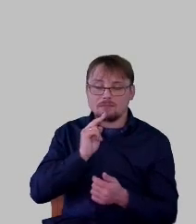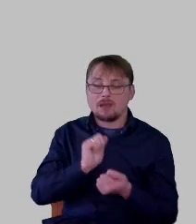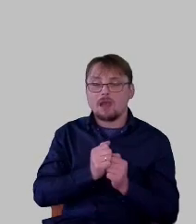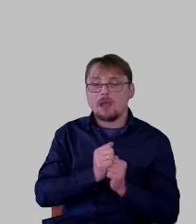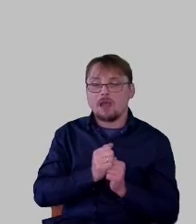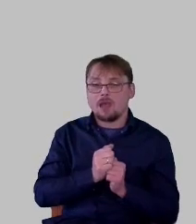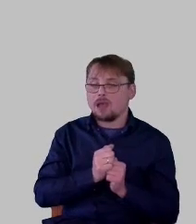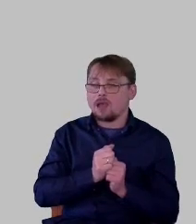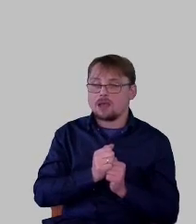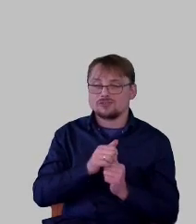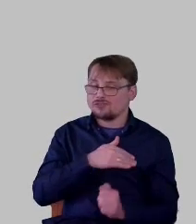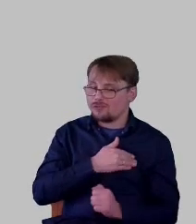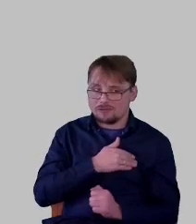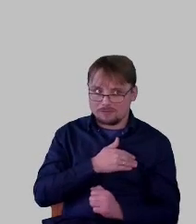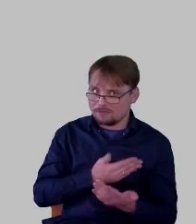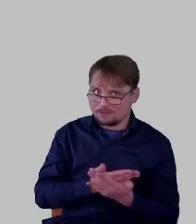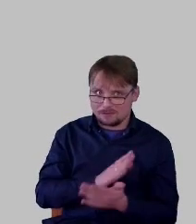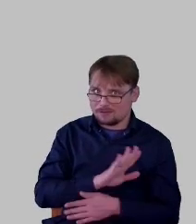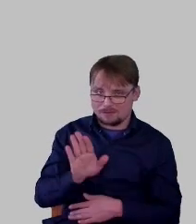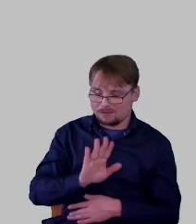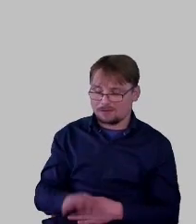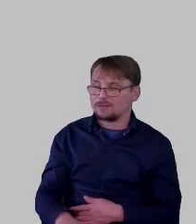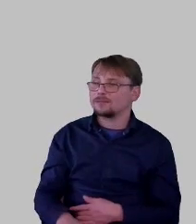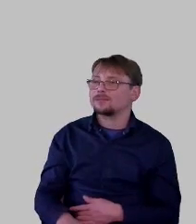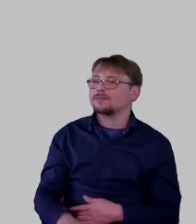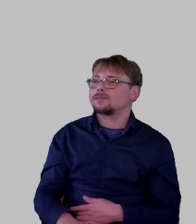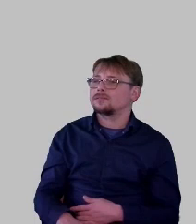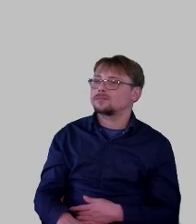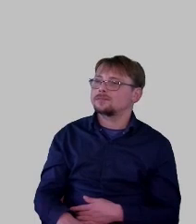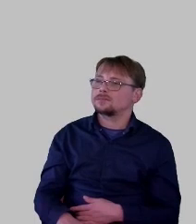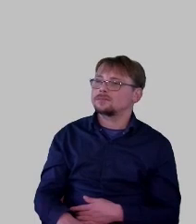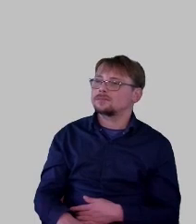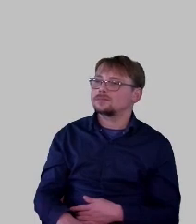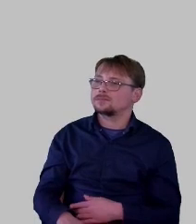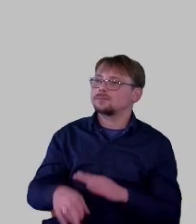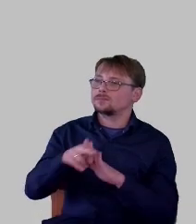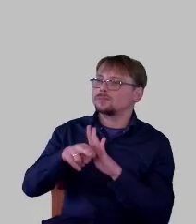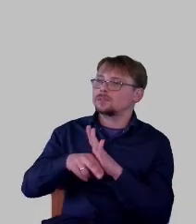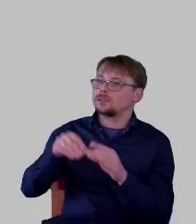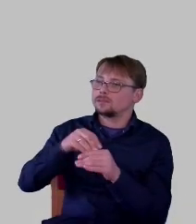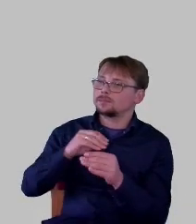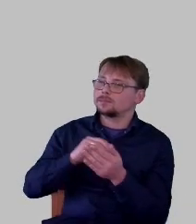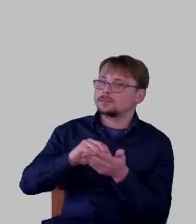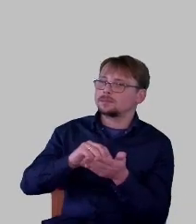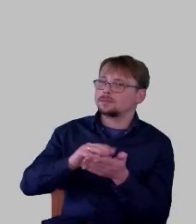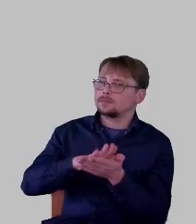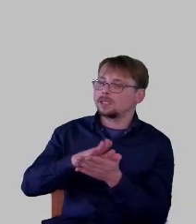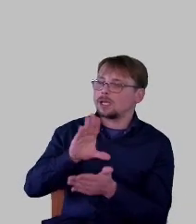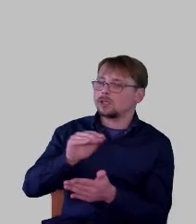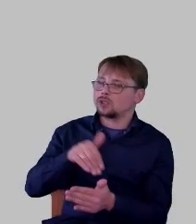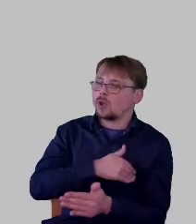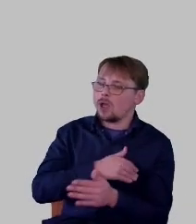o organizacji pomocy psychologiczno-pedagogicznej wskazano, że szkoła może zasięgnąć